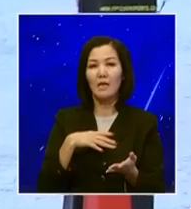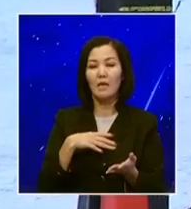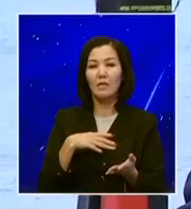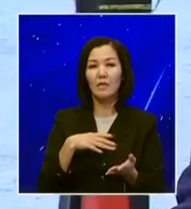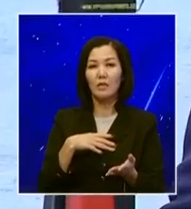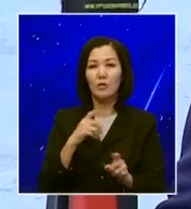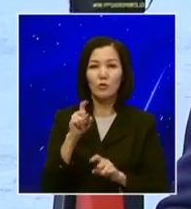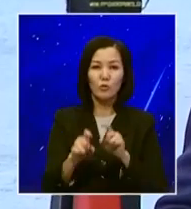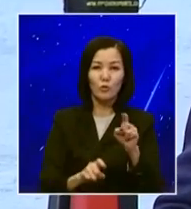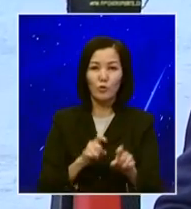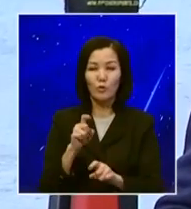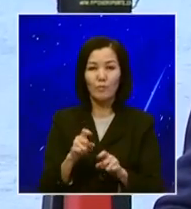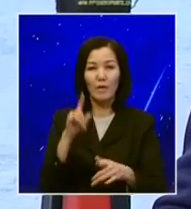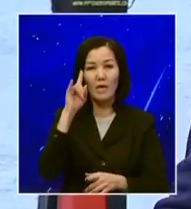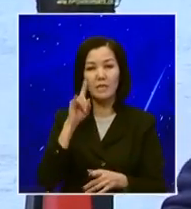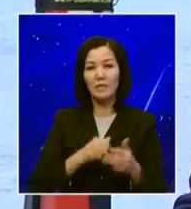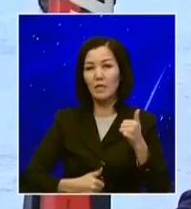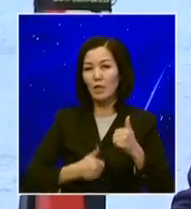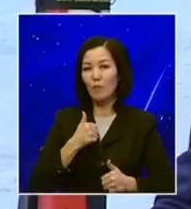Қазақстан еліміздің абыройын көтеру,